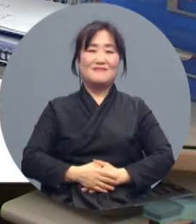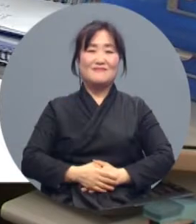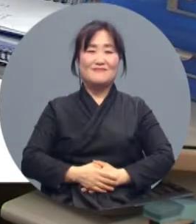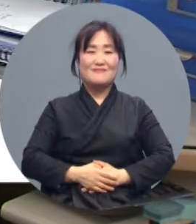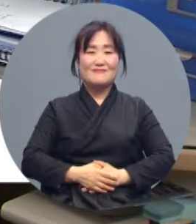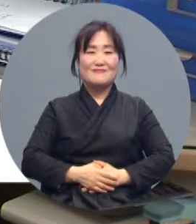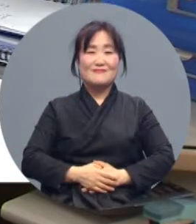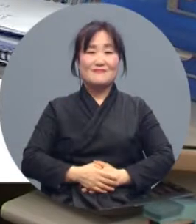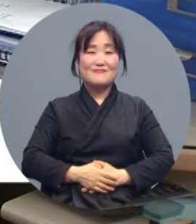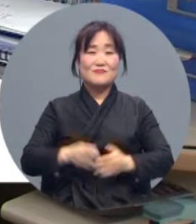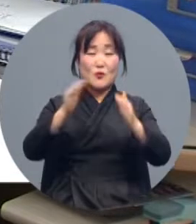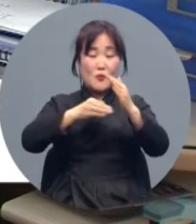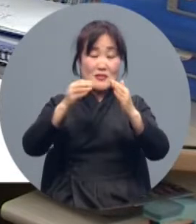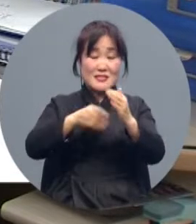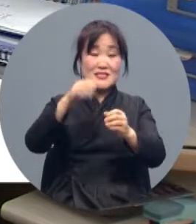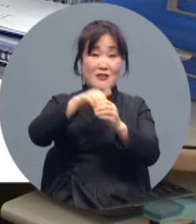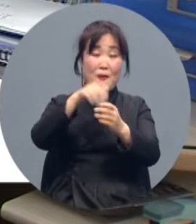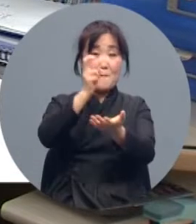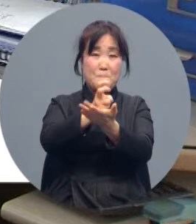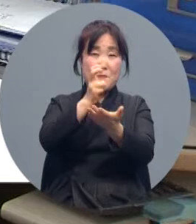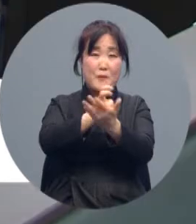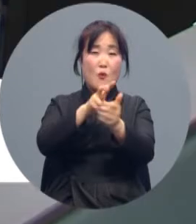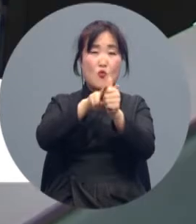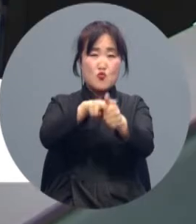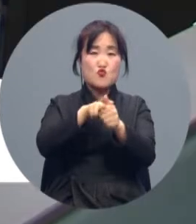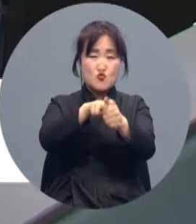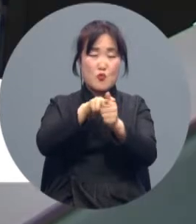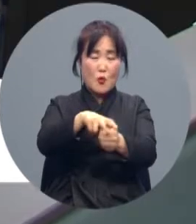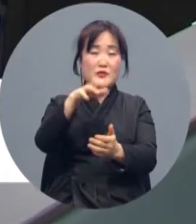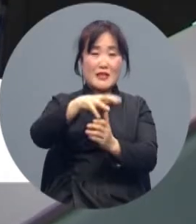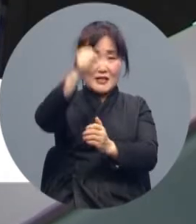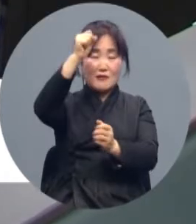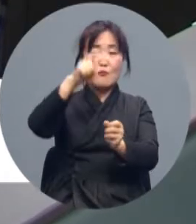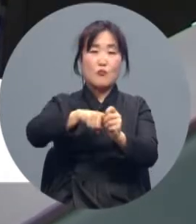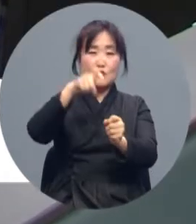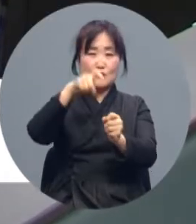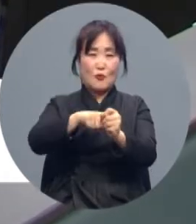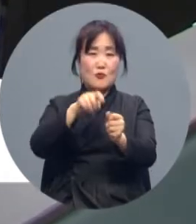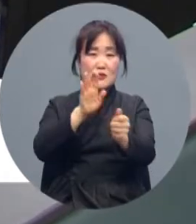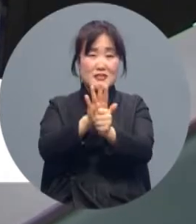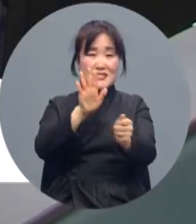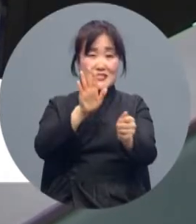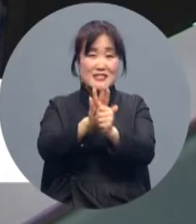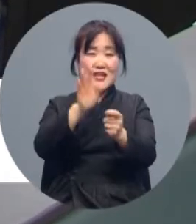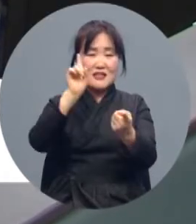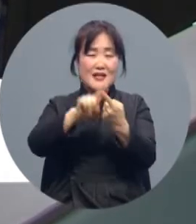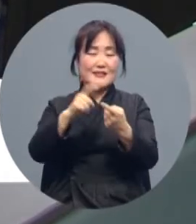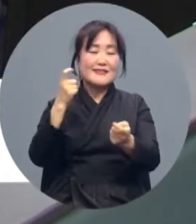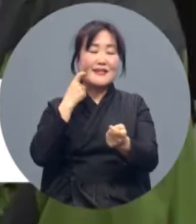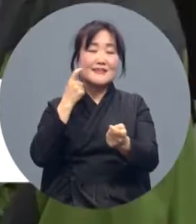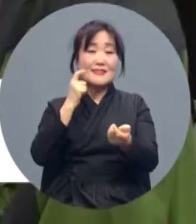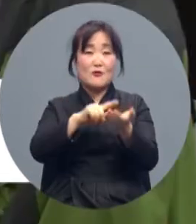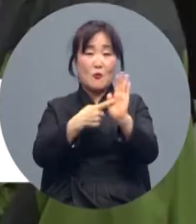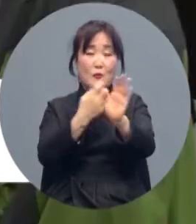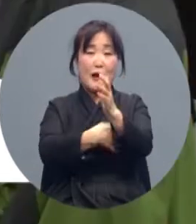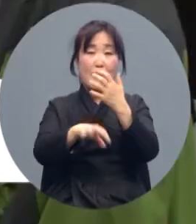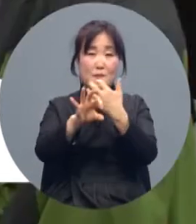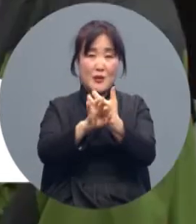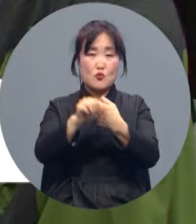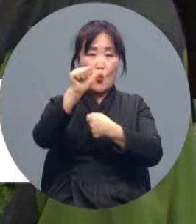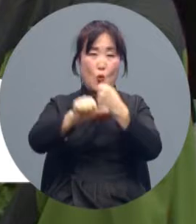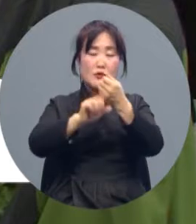있습니다. 공직선거법에 따르면 후보자의 당선을 목적으로 지지 여부 등에 관해 허위 사실을 공표할